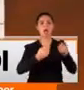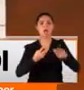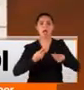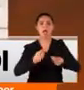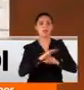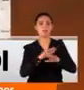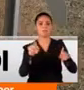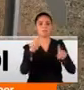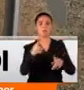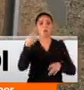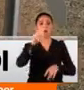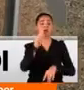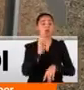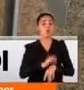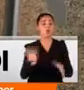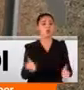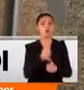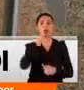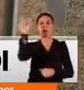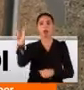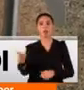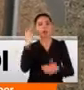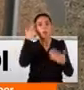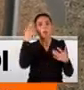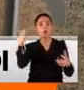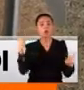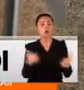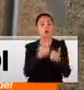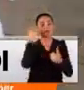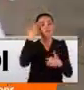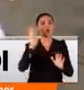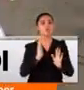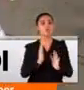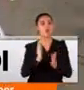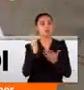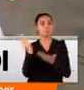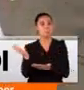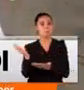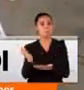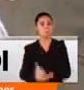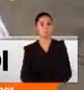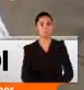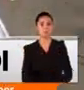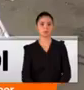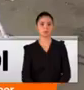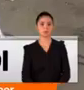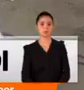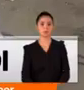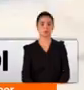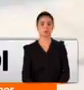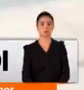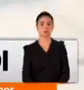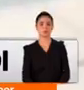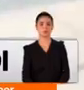kullanılamaz hale geldi. Ölümden dönen adamsa hala yaşadığı kazanın şokunda. Ben 30-40 senelik şoförüm. Ne geçitlerden